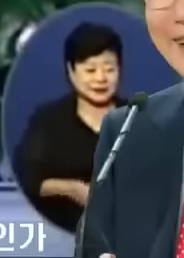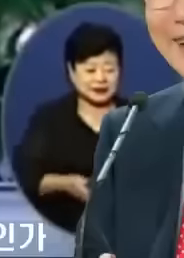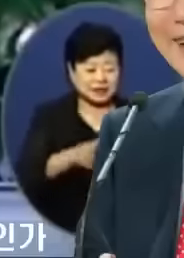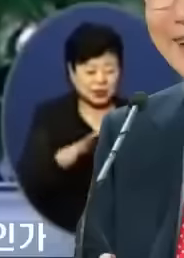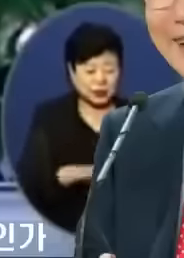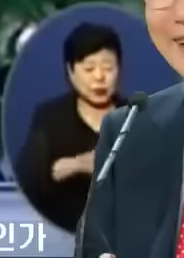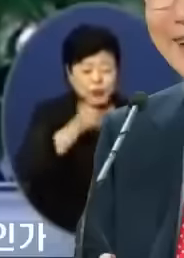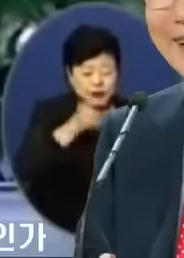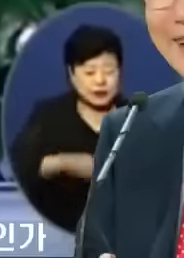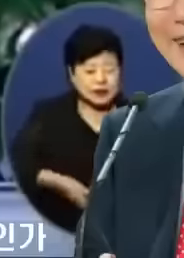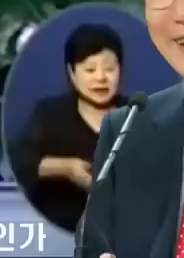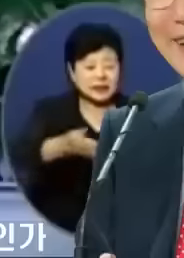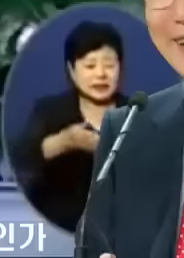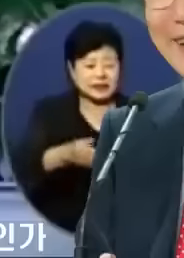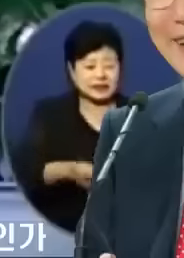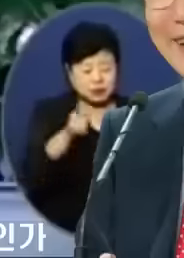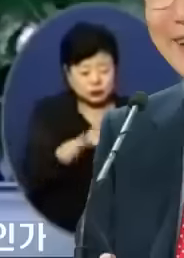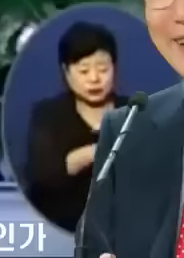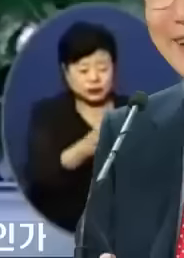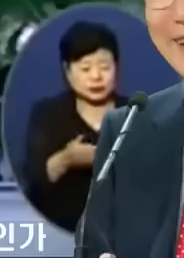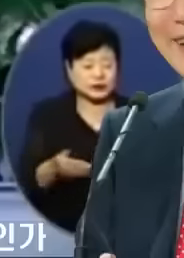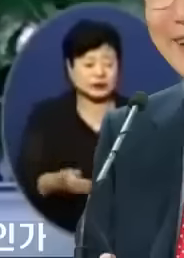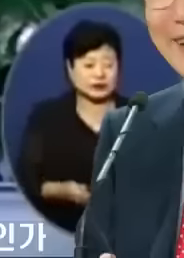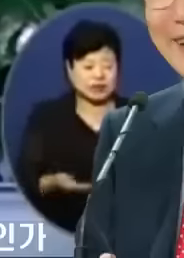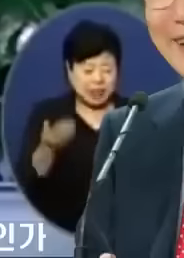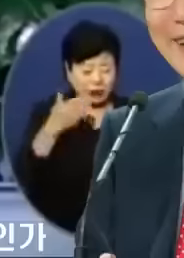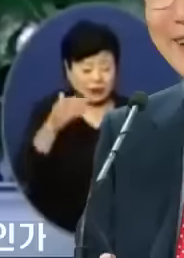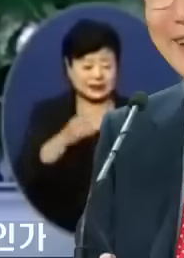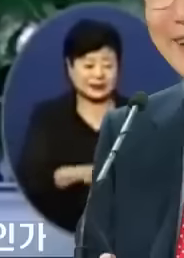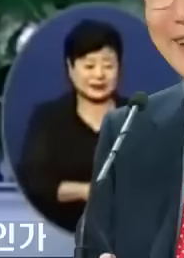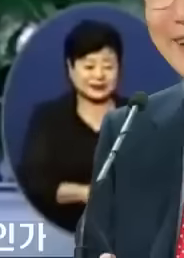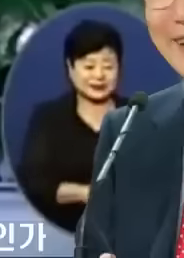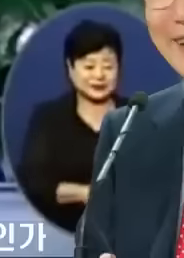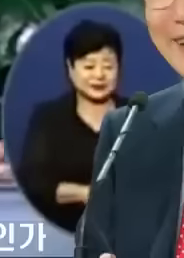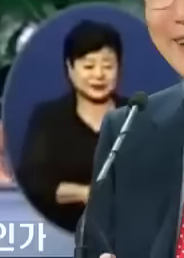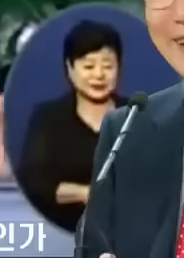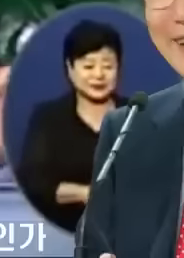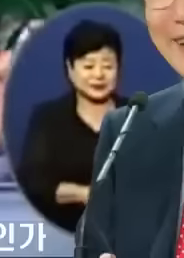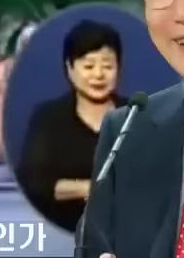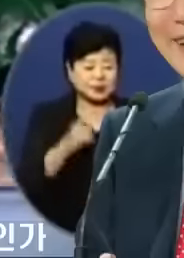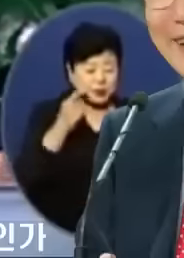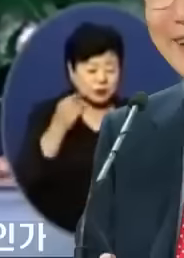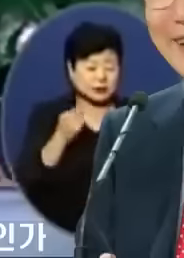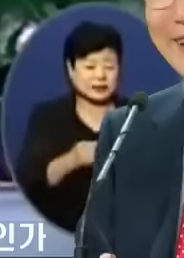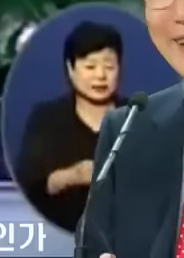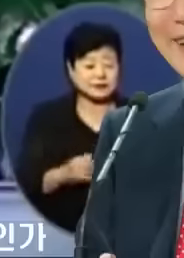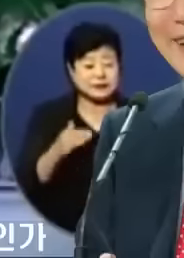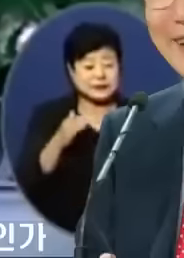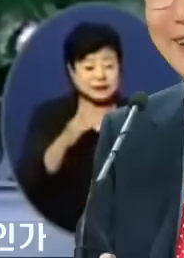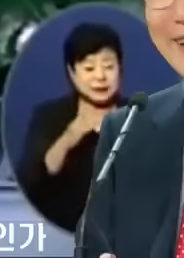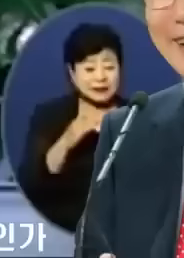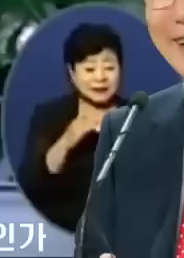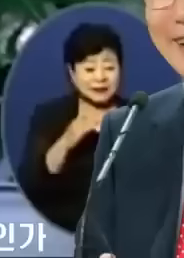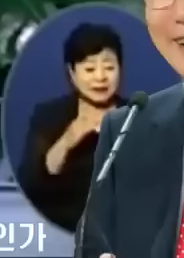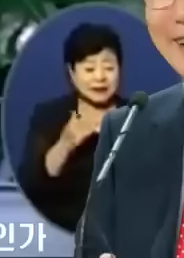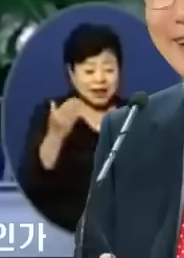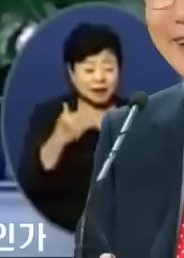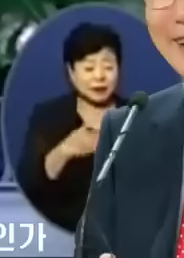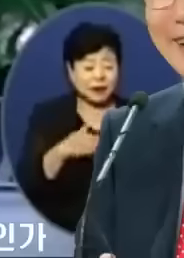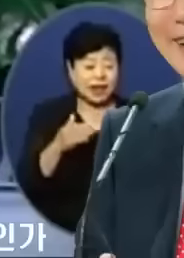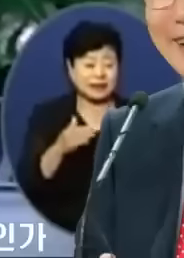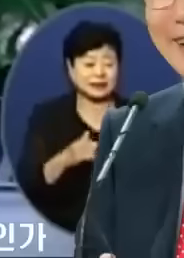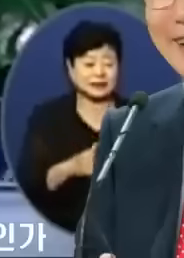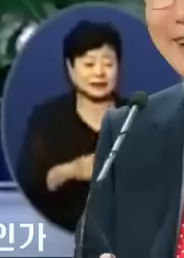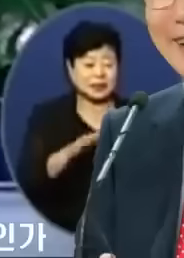논두렁길을 걸어서 하천을 지나서 학교에 가는 것입니다. 저는 저희 집에서 학교까지